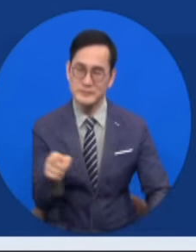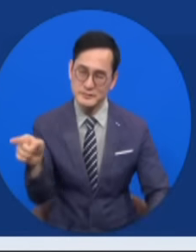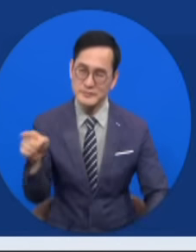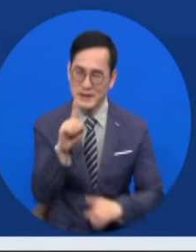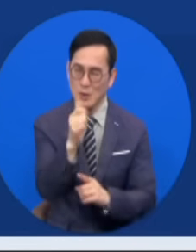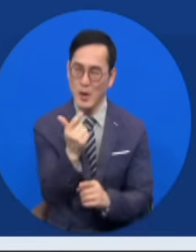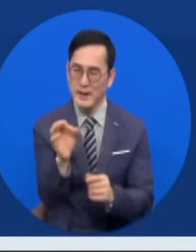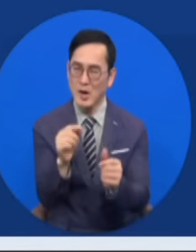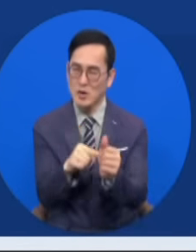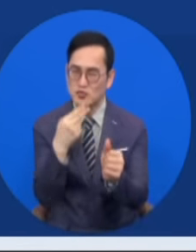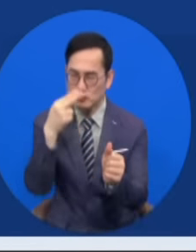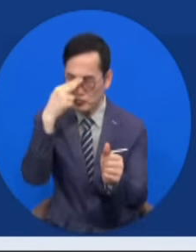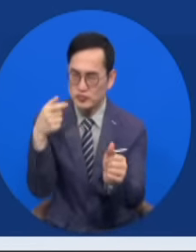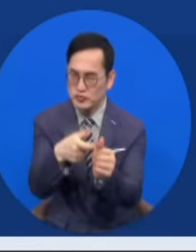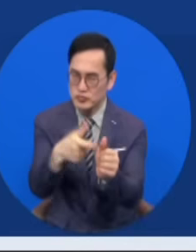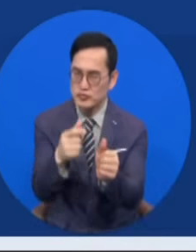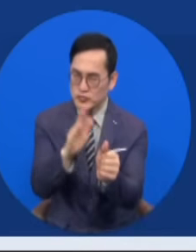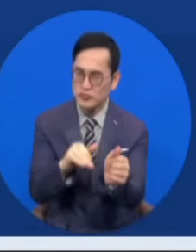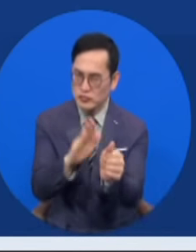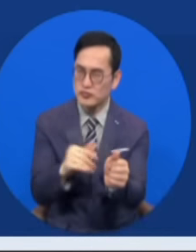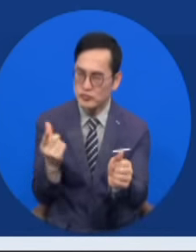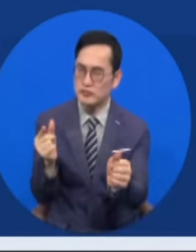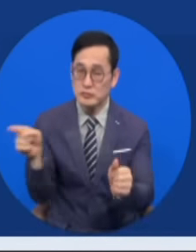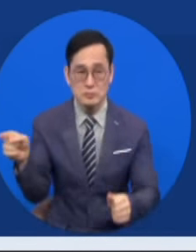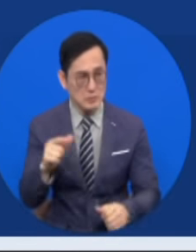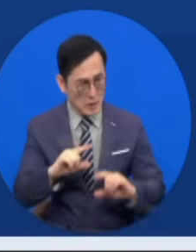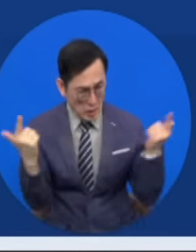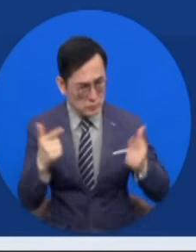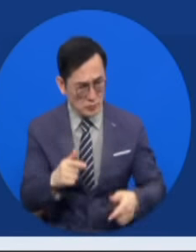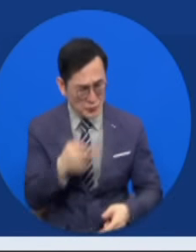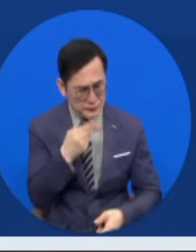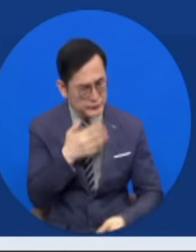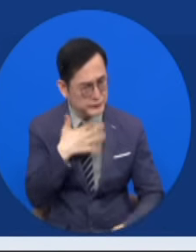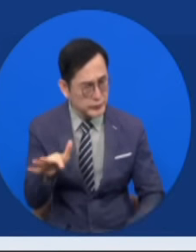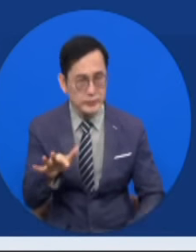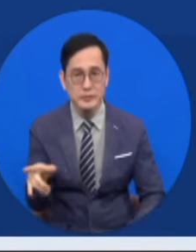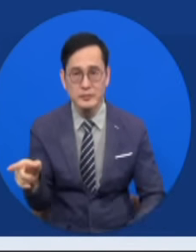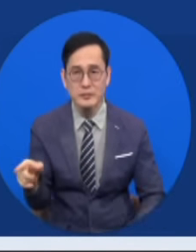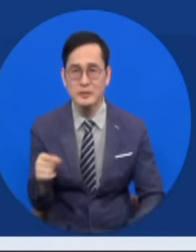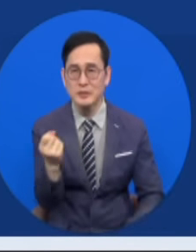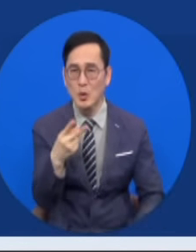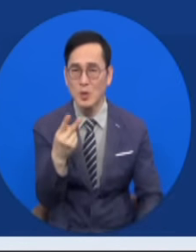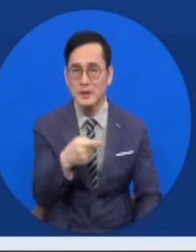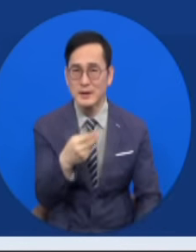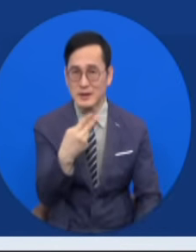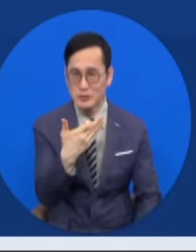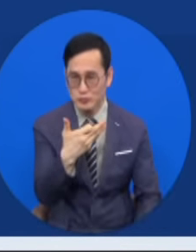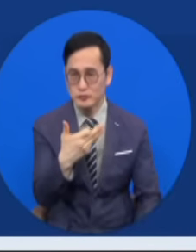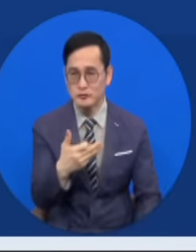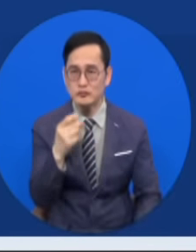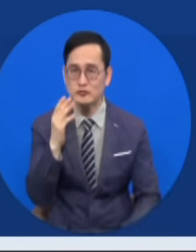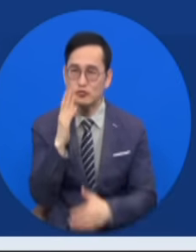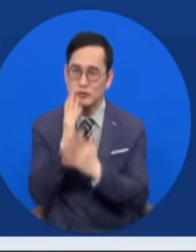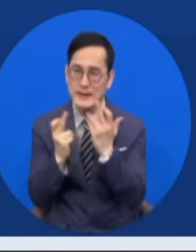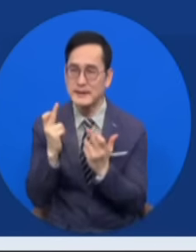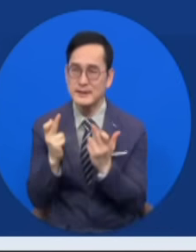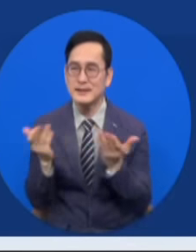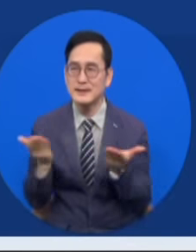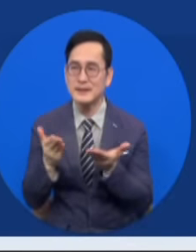이화형 술자리 회유 수원지검은 사실이 아니다라는 거예요 그리고 2019년 울산지검 근무당시